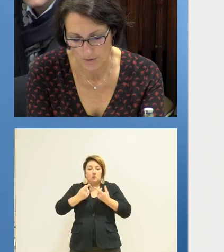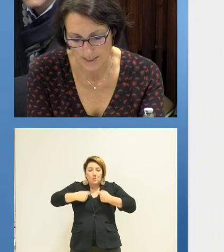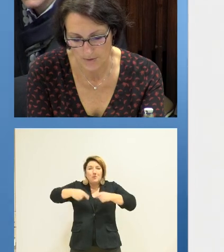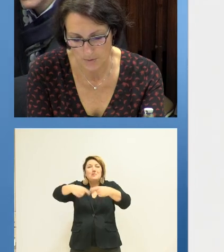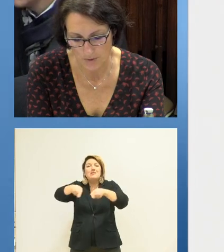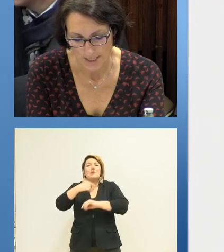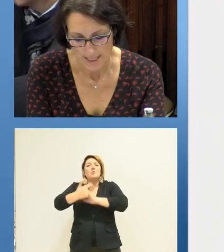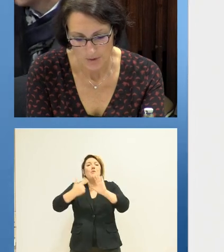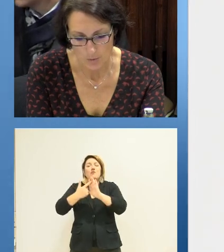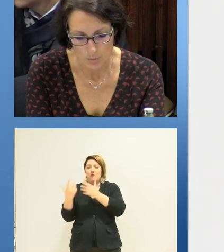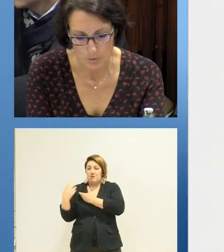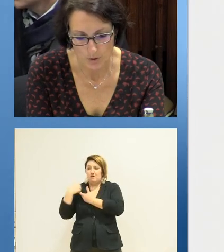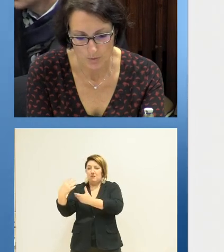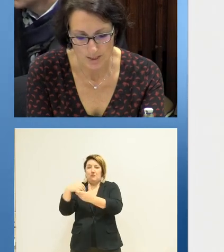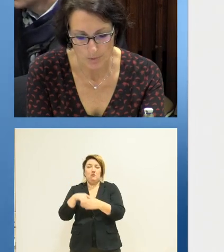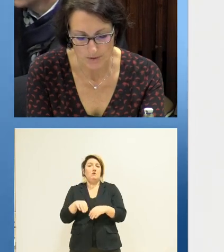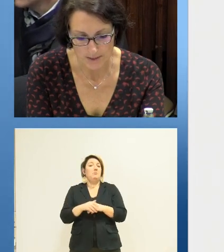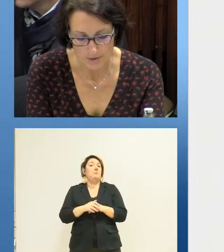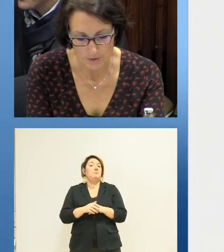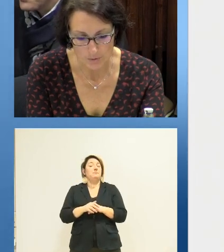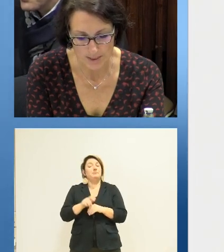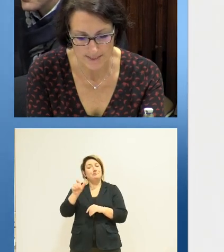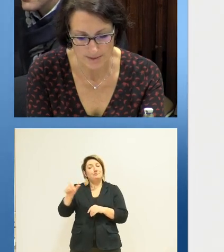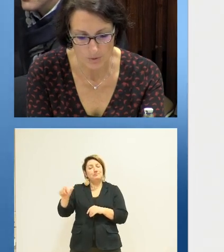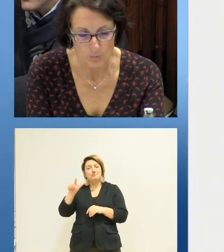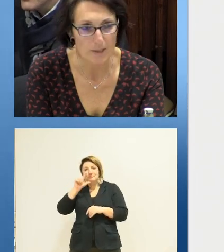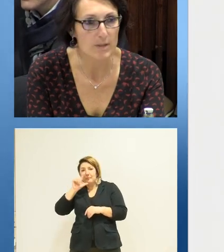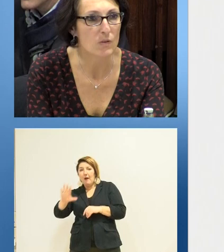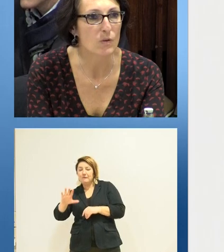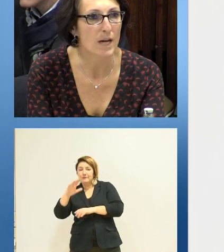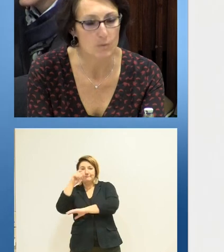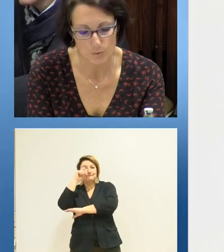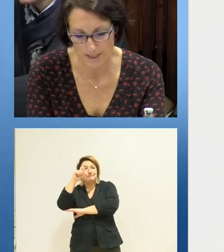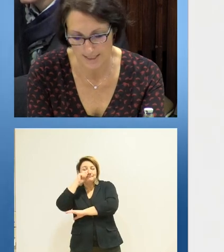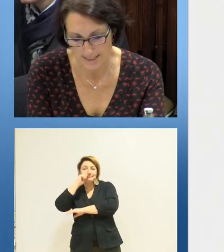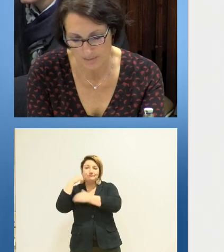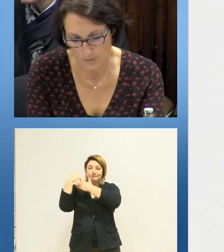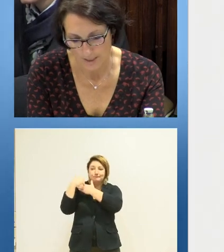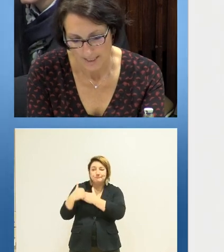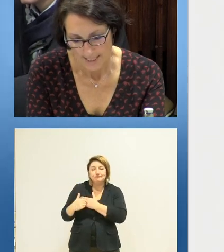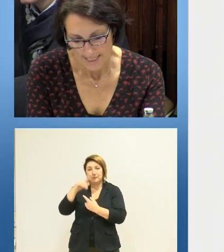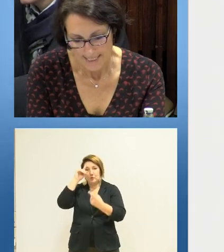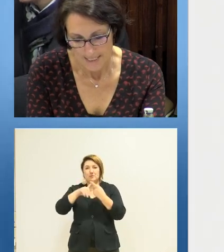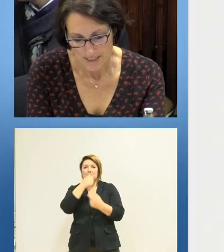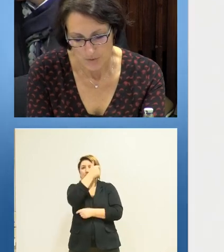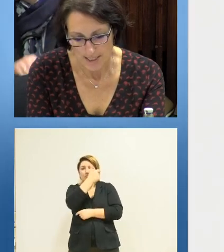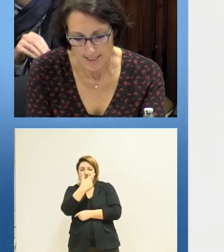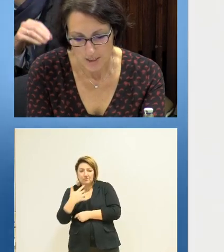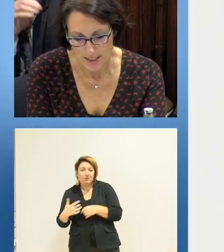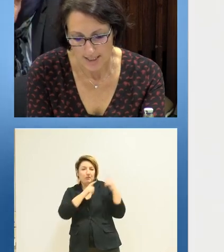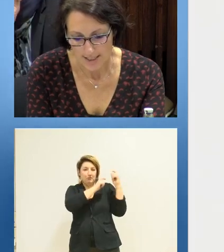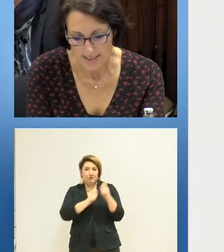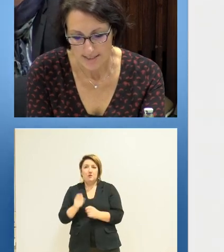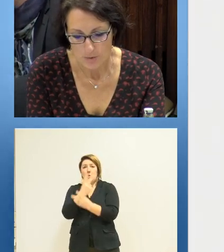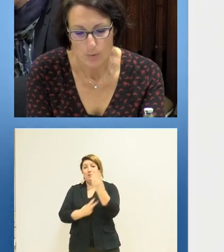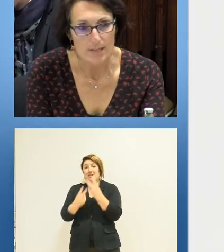de sélection et qui ont pu nous apporter tous les éléments nous permettant à conduire à ce classement il s'agit du délégué